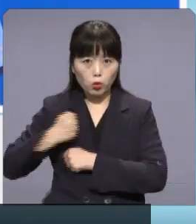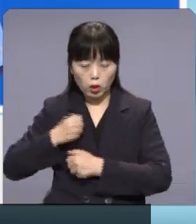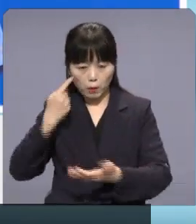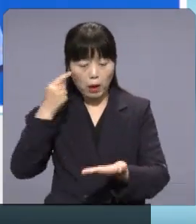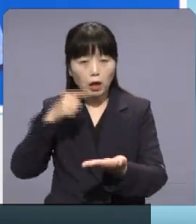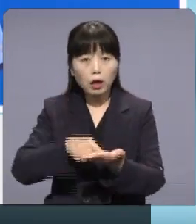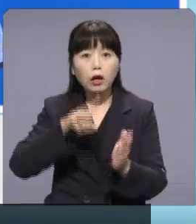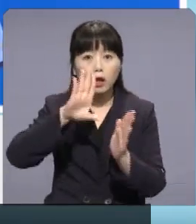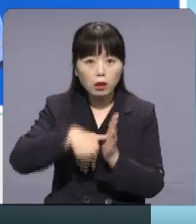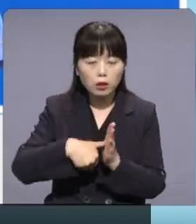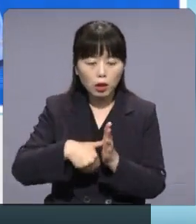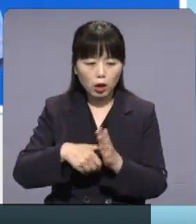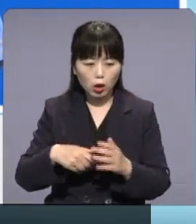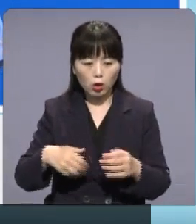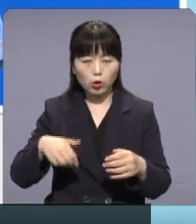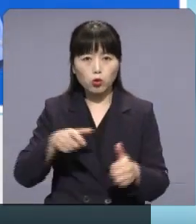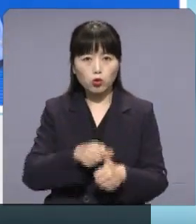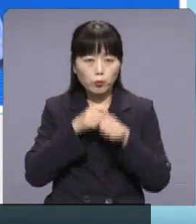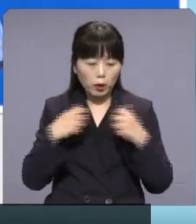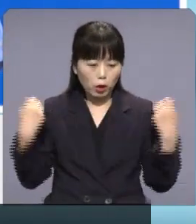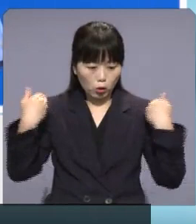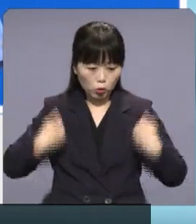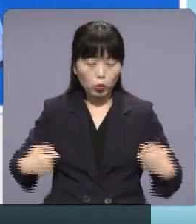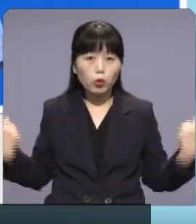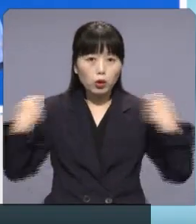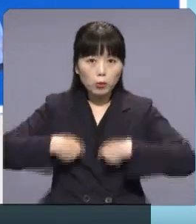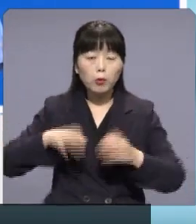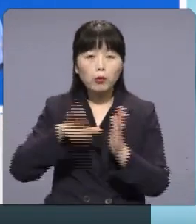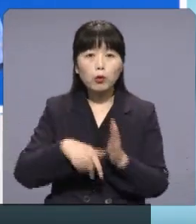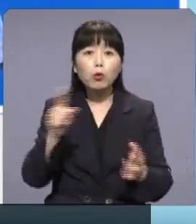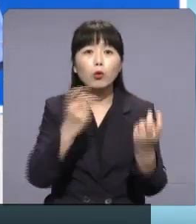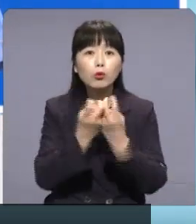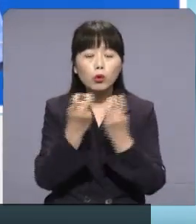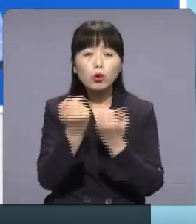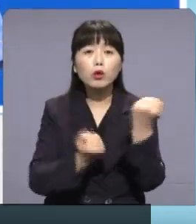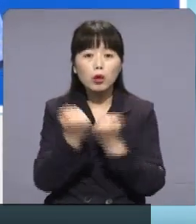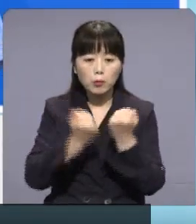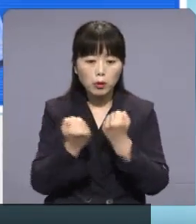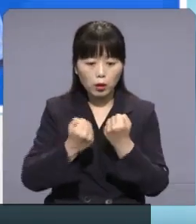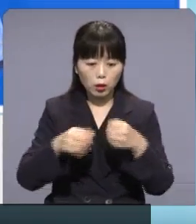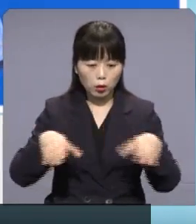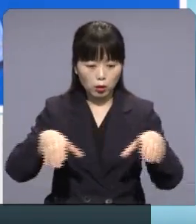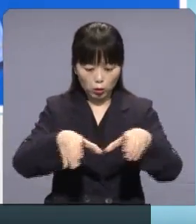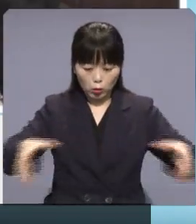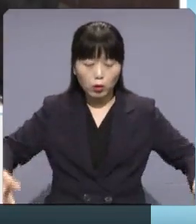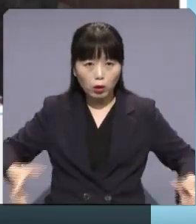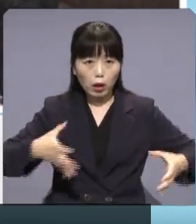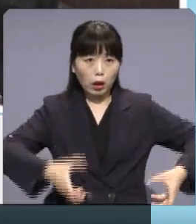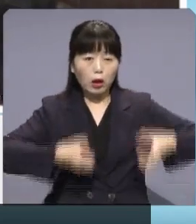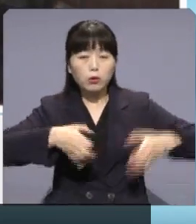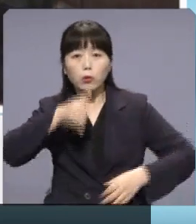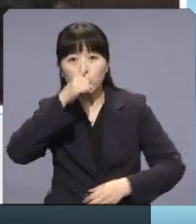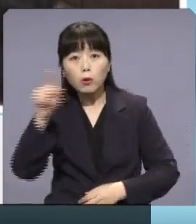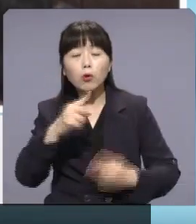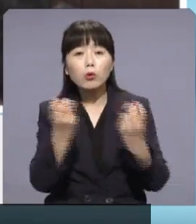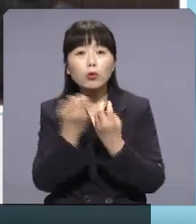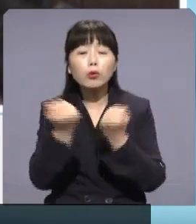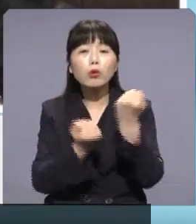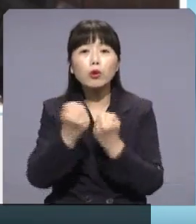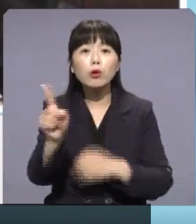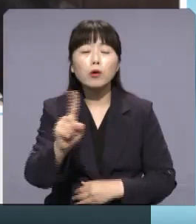그때 구명조끼 입었던 건 또 어떻게 설명할 거예요? 부유물을 잡고 있었다는 건 또 어떻게 설명할 거예요?